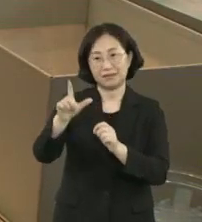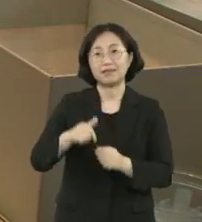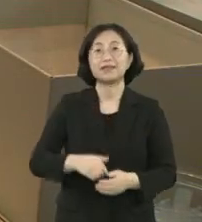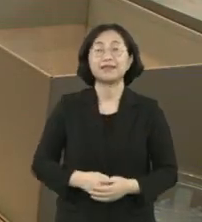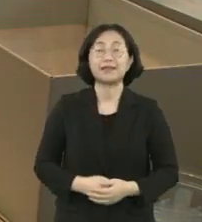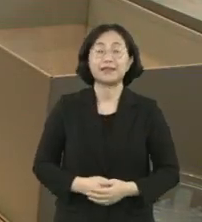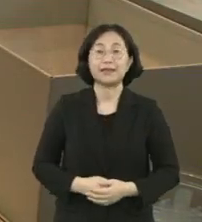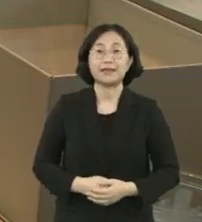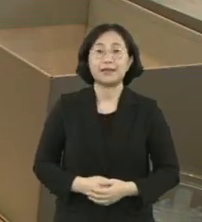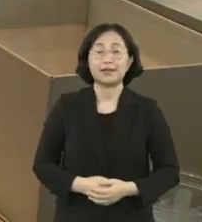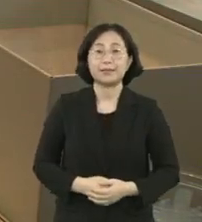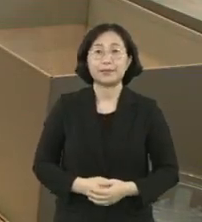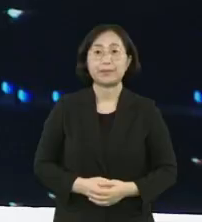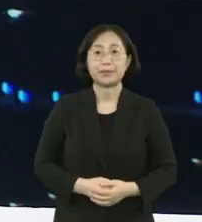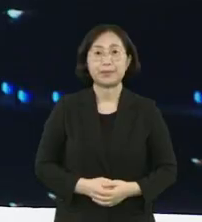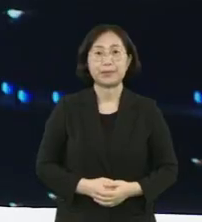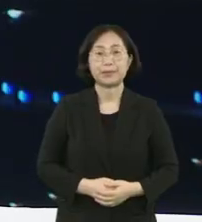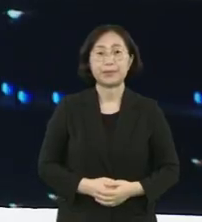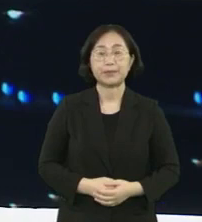풀이됩니다.